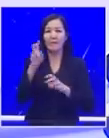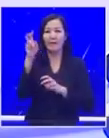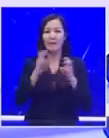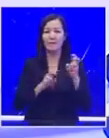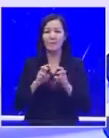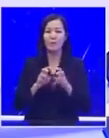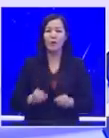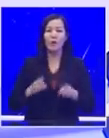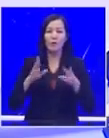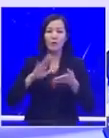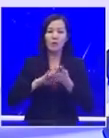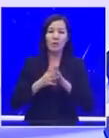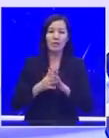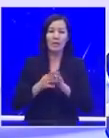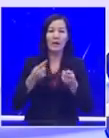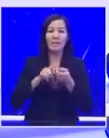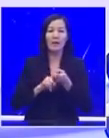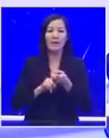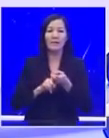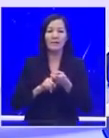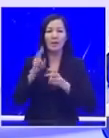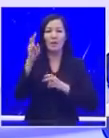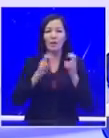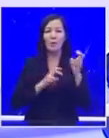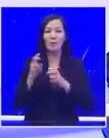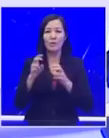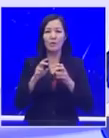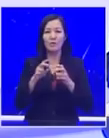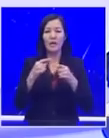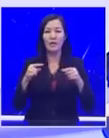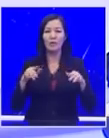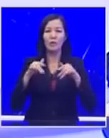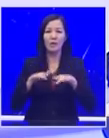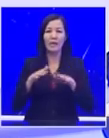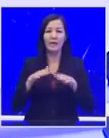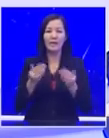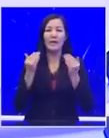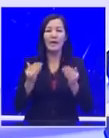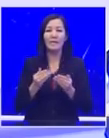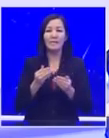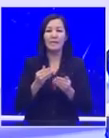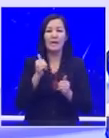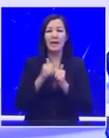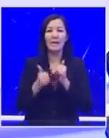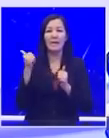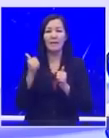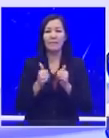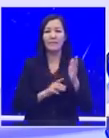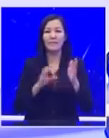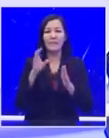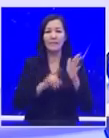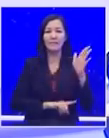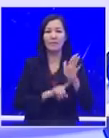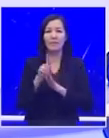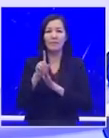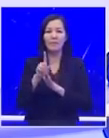жағдайға байланысты өндірісті әртараптандыруды қолға алды. Коммерциялық фирма аптаның сәрсенбісінен бастап бірыңғай